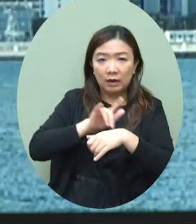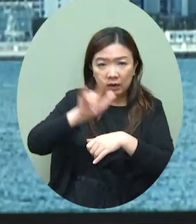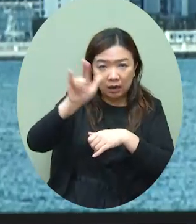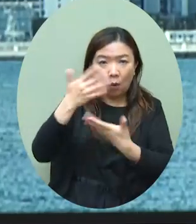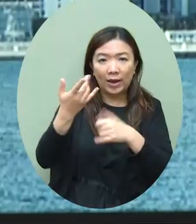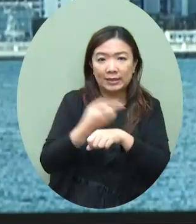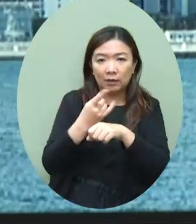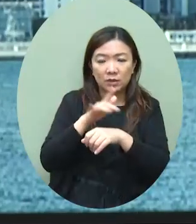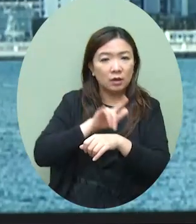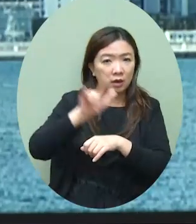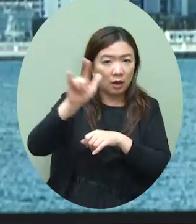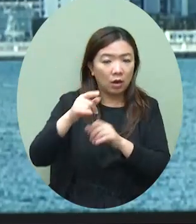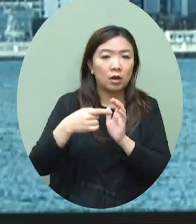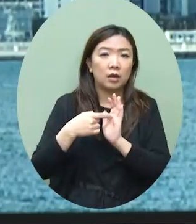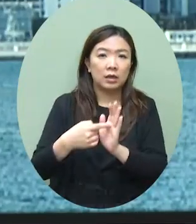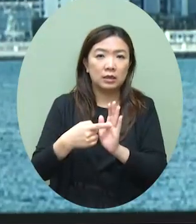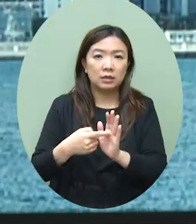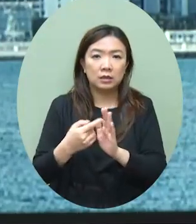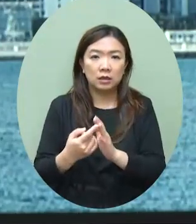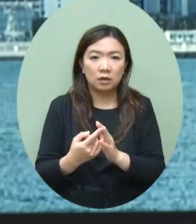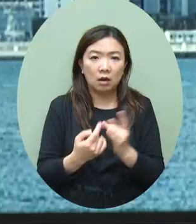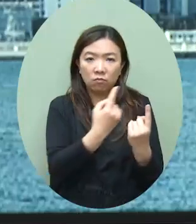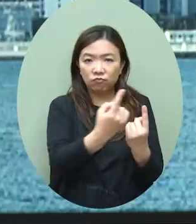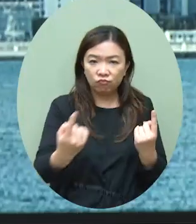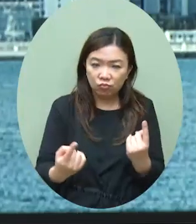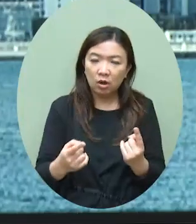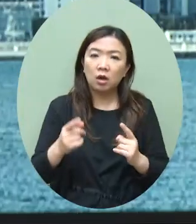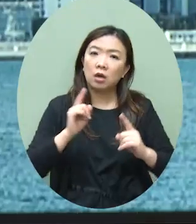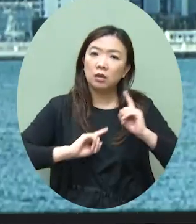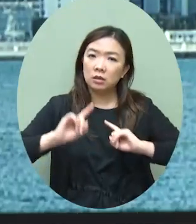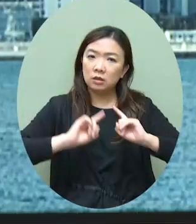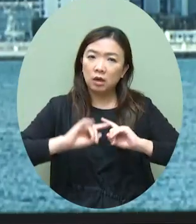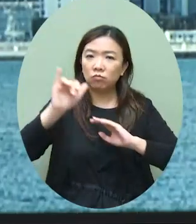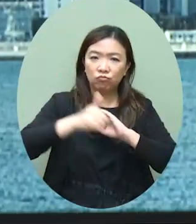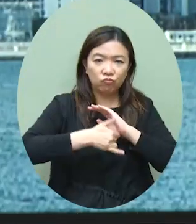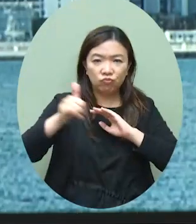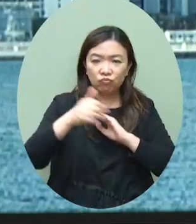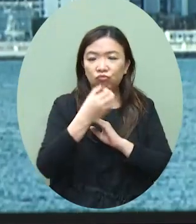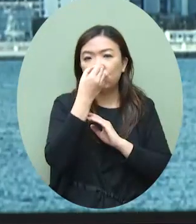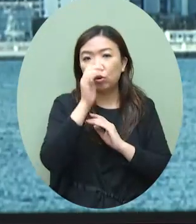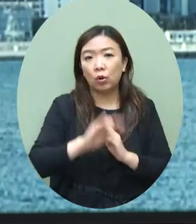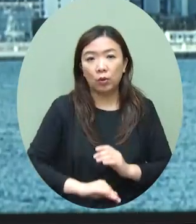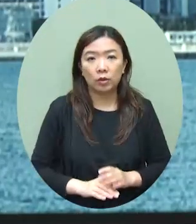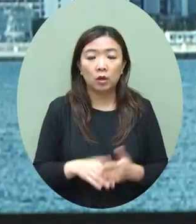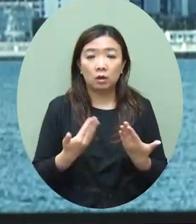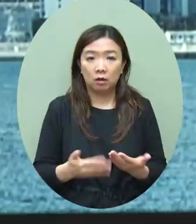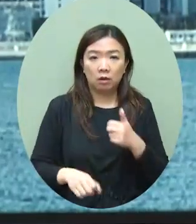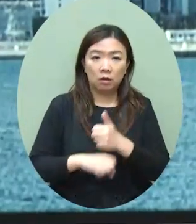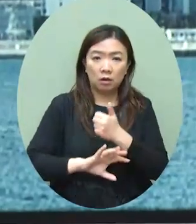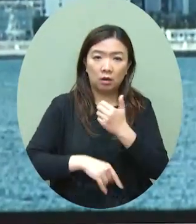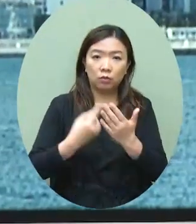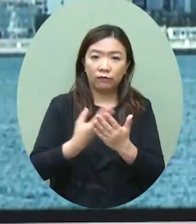to exit Hong Kong. Again, it is a right enshrined in the Basic Law. Thank you. 下位記者提